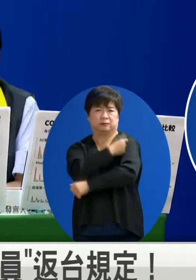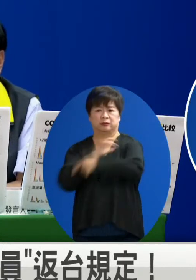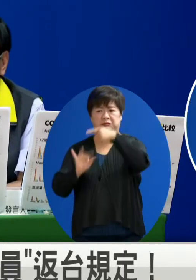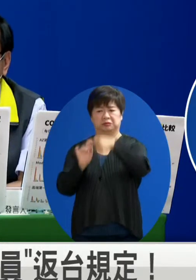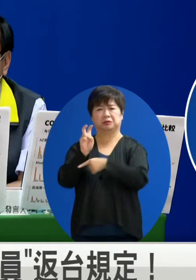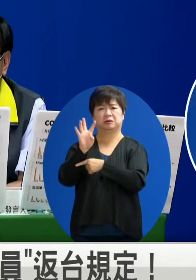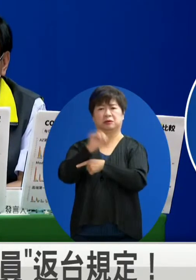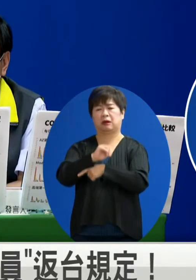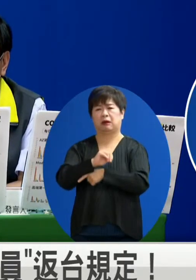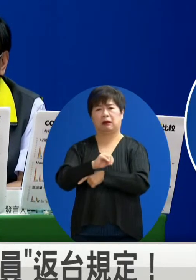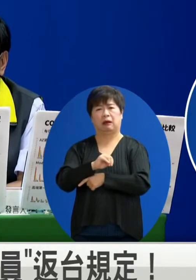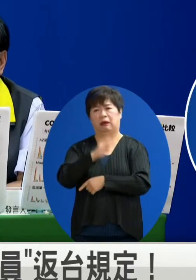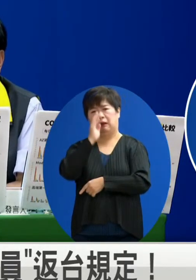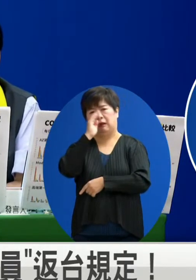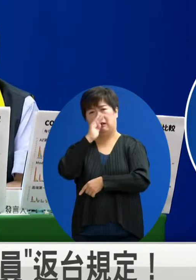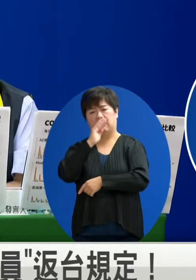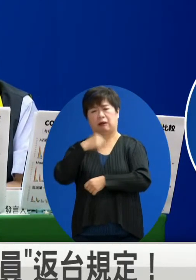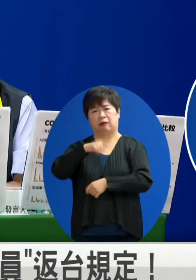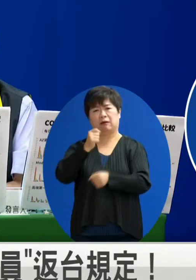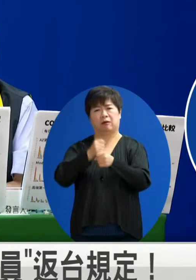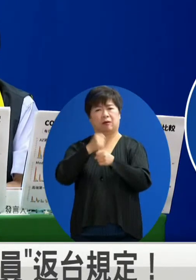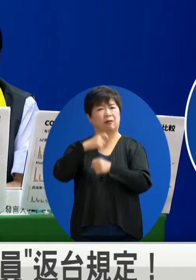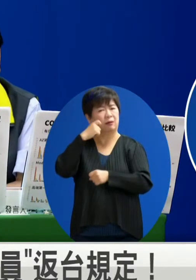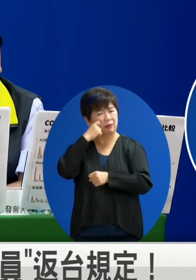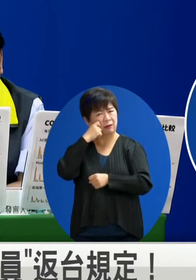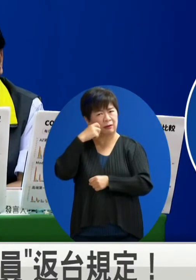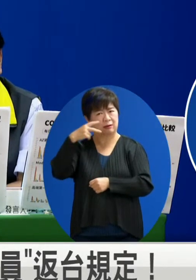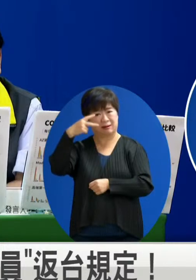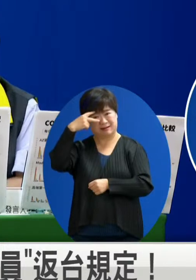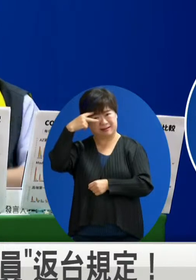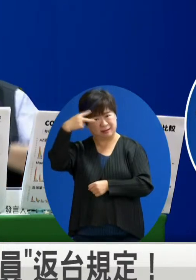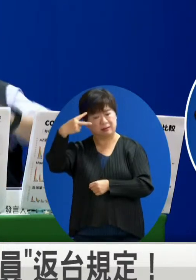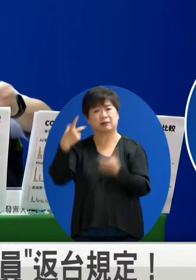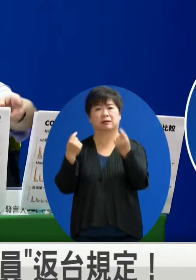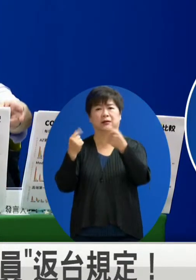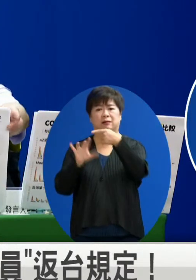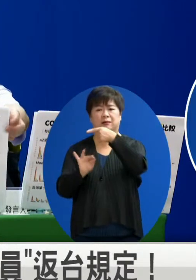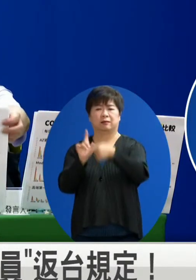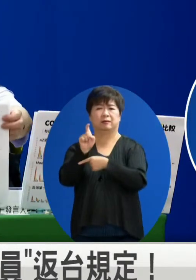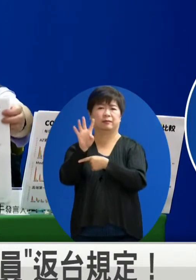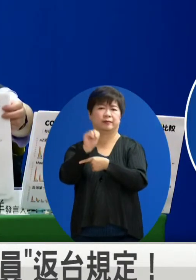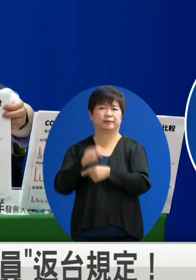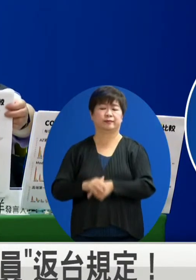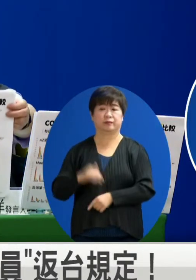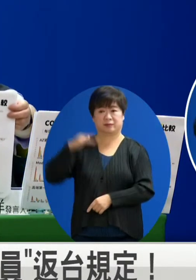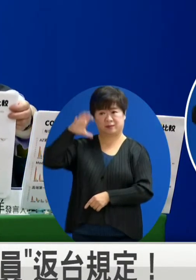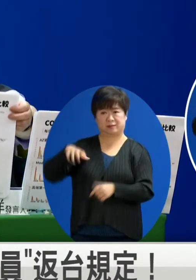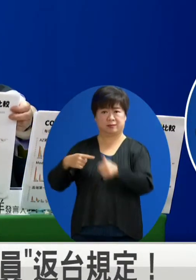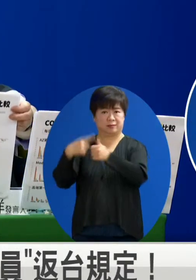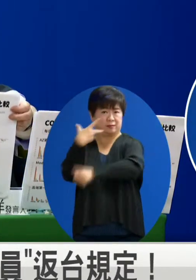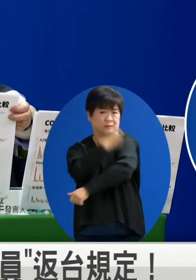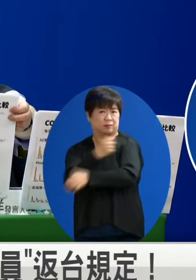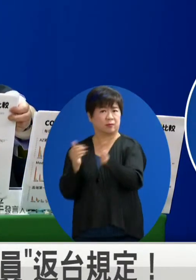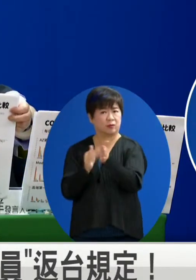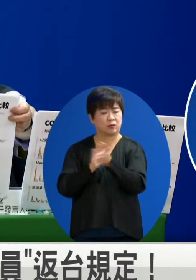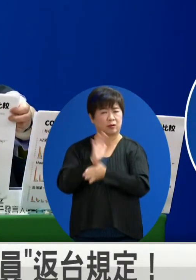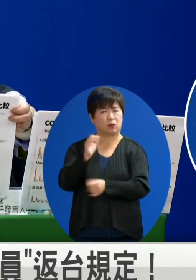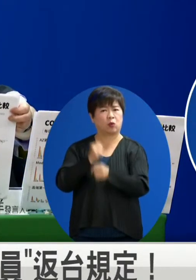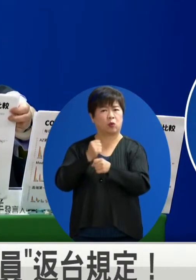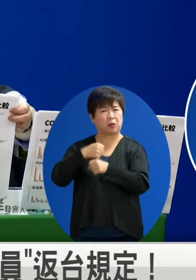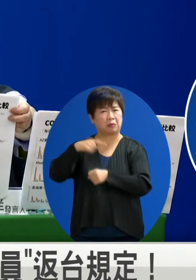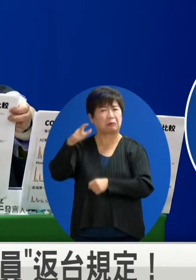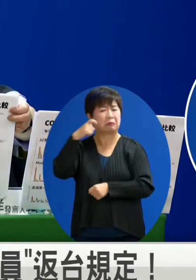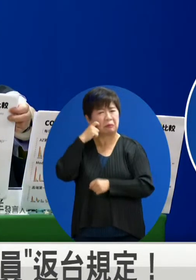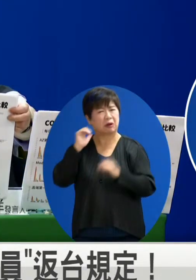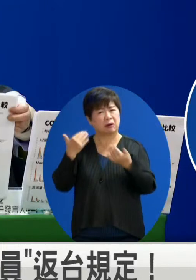几%哈。那第二天也高到十几%啊。那至于高端的第一剂的部分，它无法工